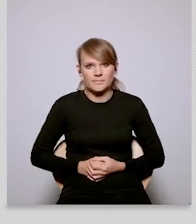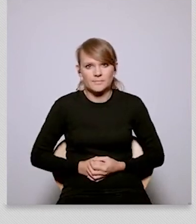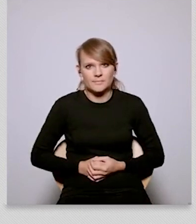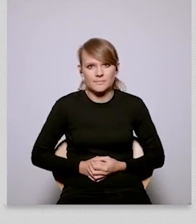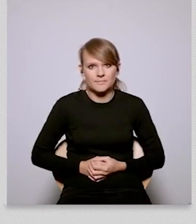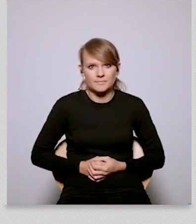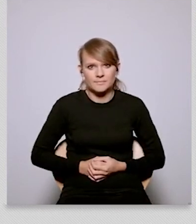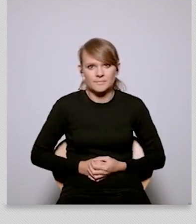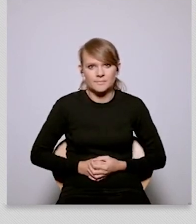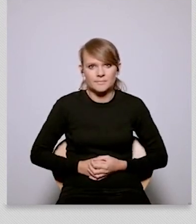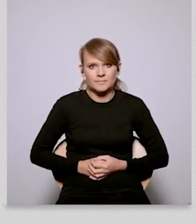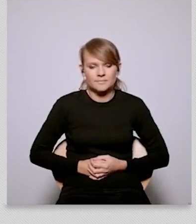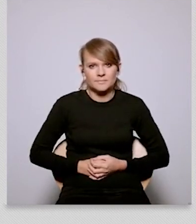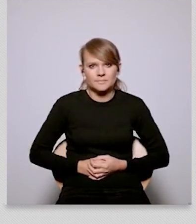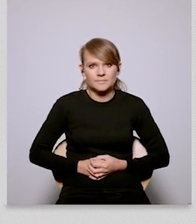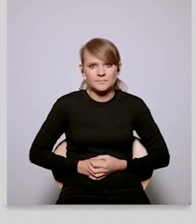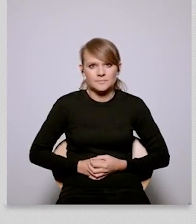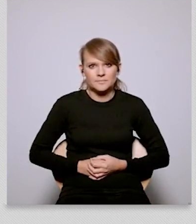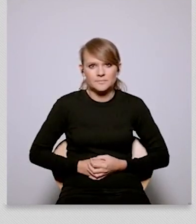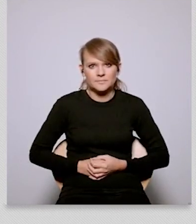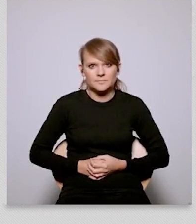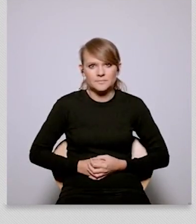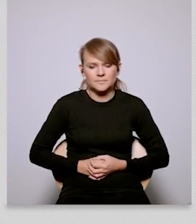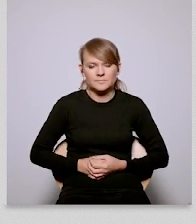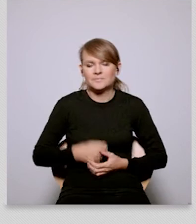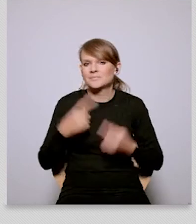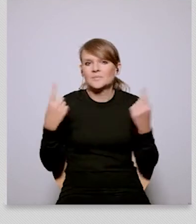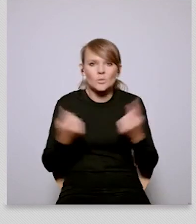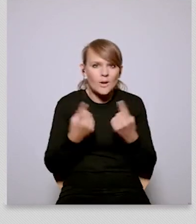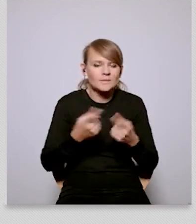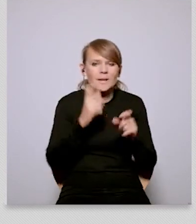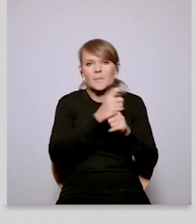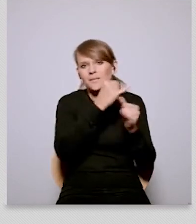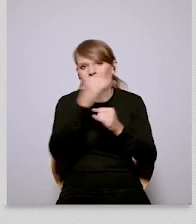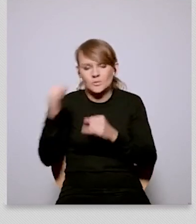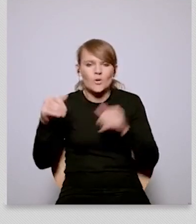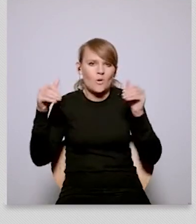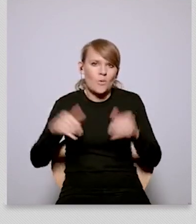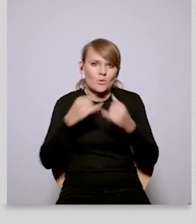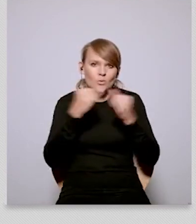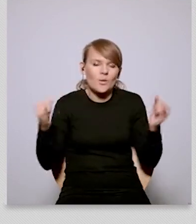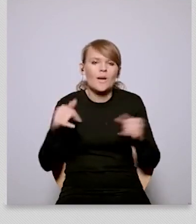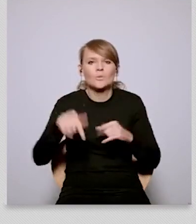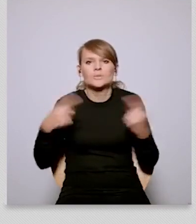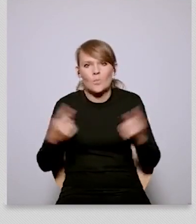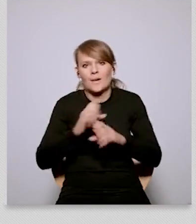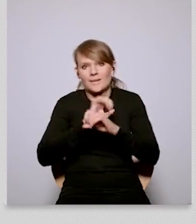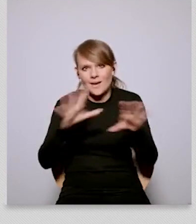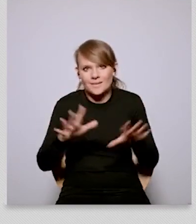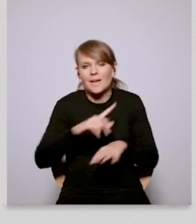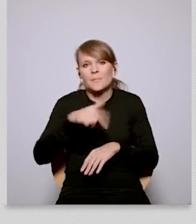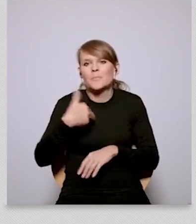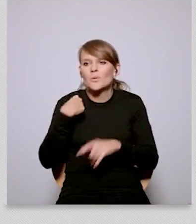także ta sytuacja może być różna w różnych krajach u nas sytuacja jest dosyć jasna rozmawialiśmy też z